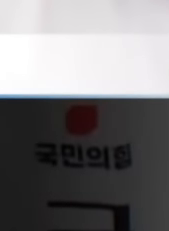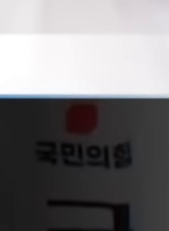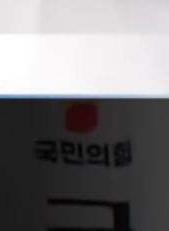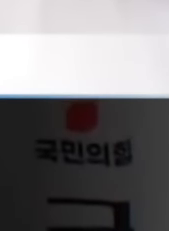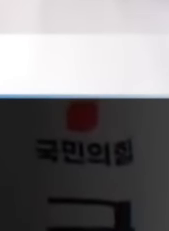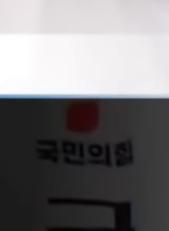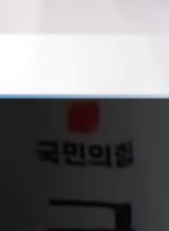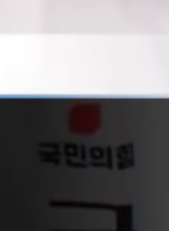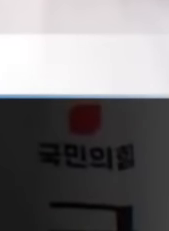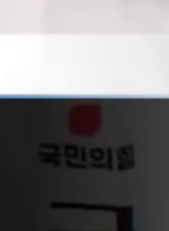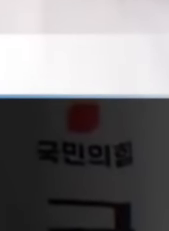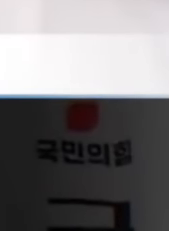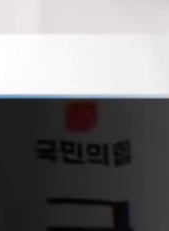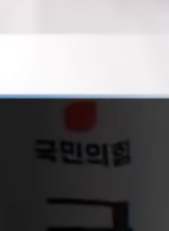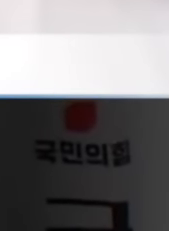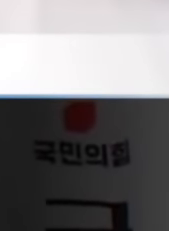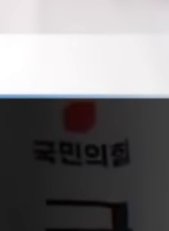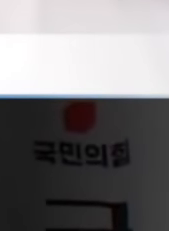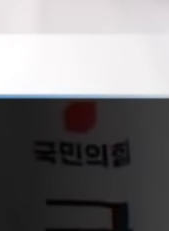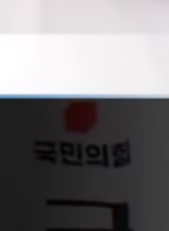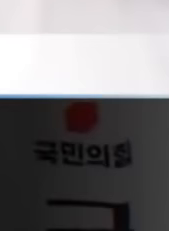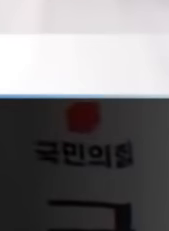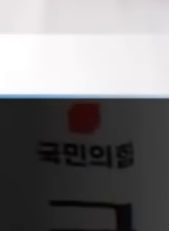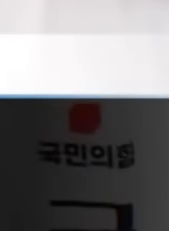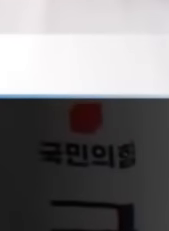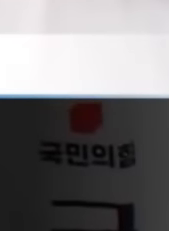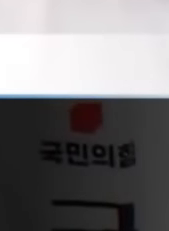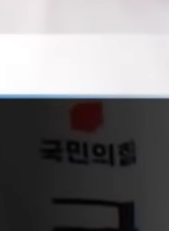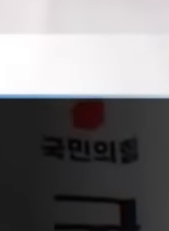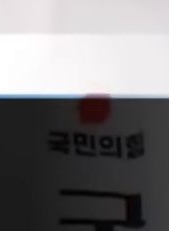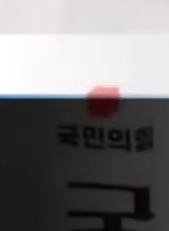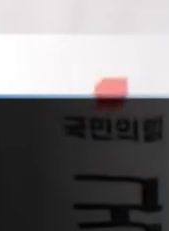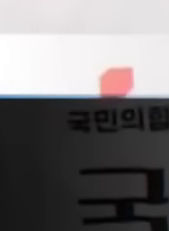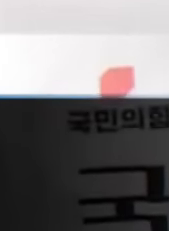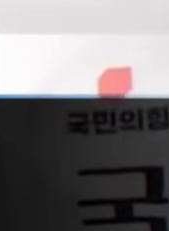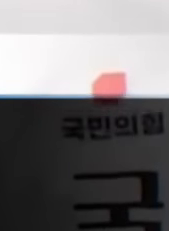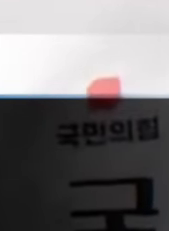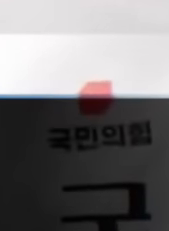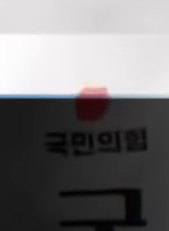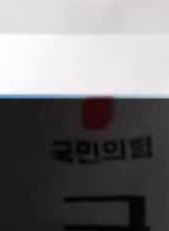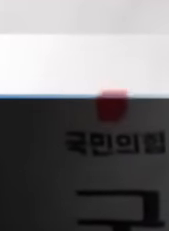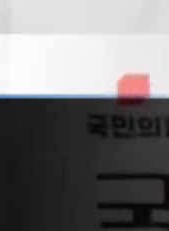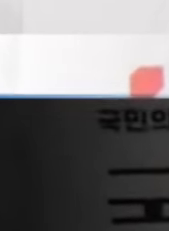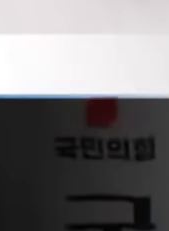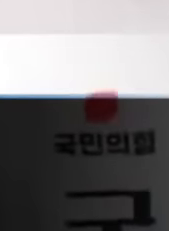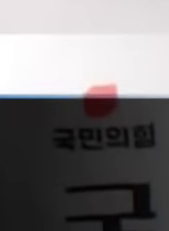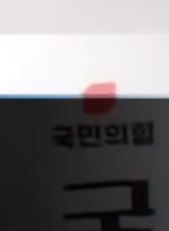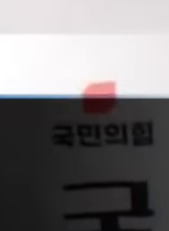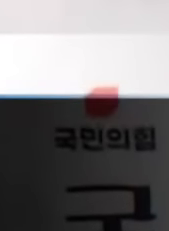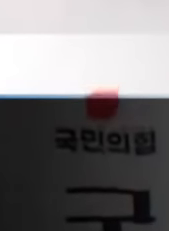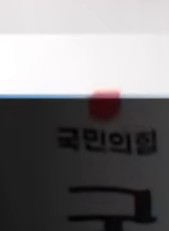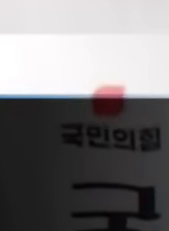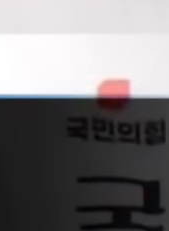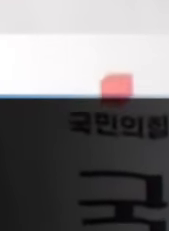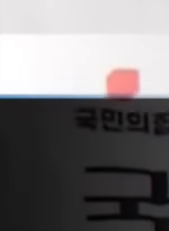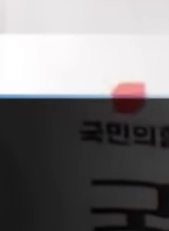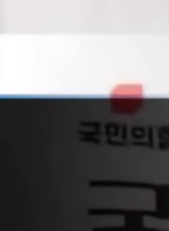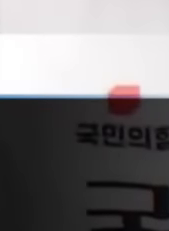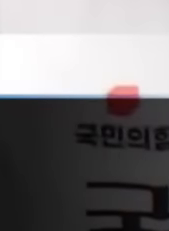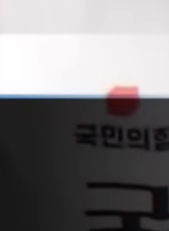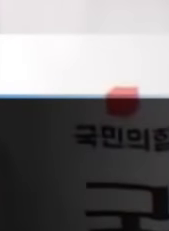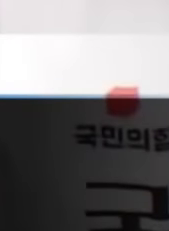200석을 가지고 뭘 할 것 같습니까? 그냥 대통령 탄핵만 할 것 같습니까? 아닙니다. 대한민국을 바꿀 겁니다. 200석 가지고